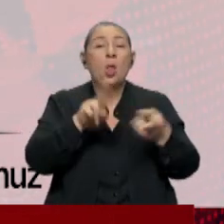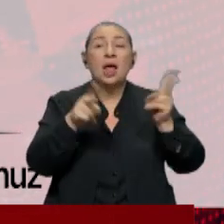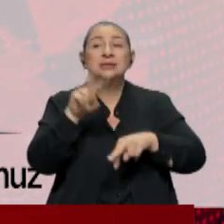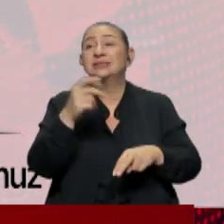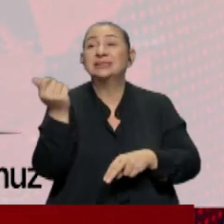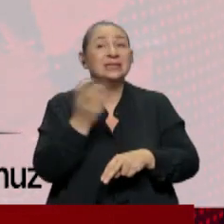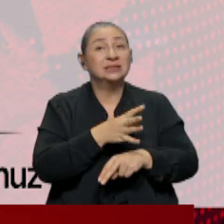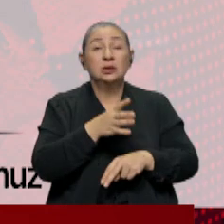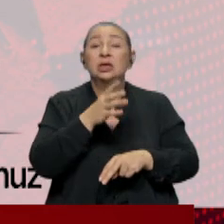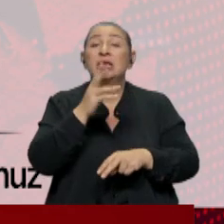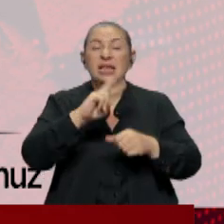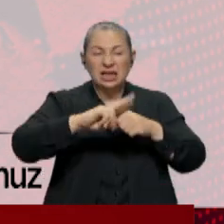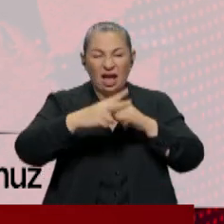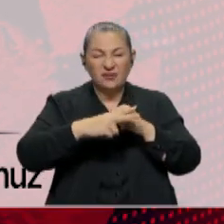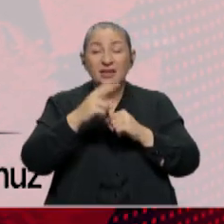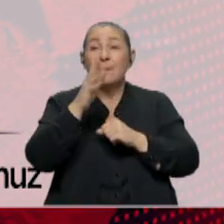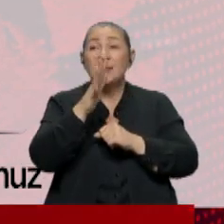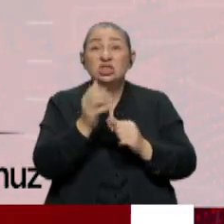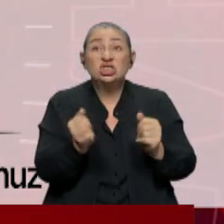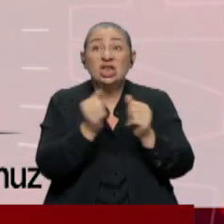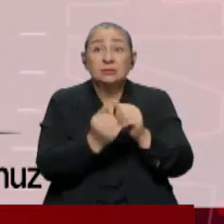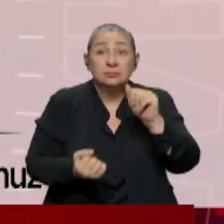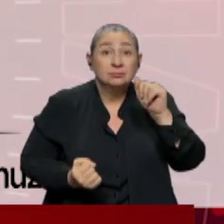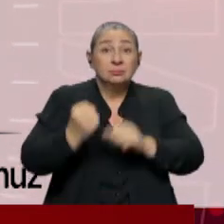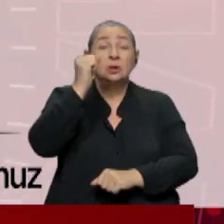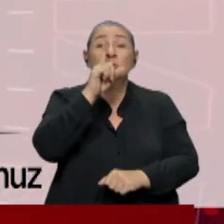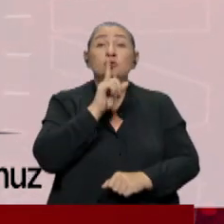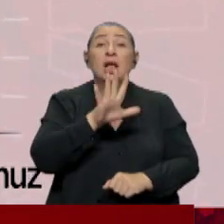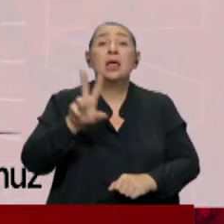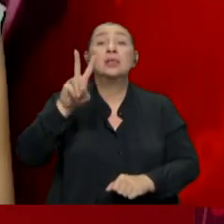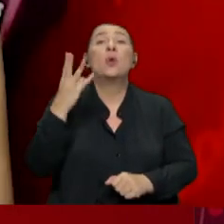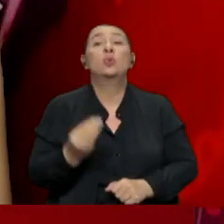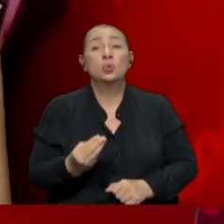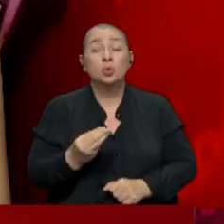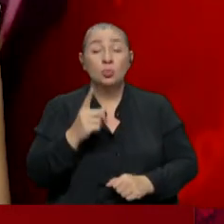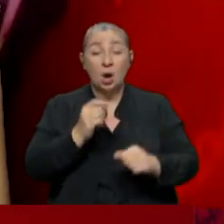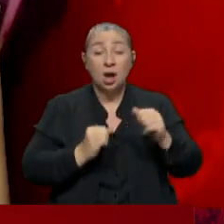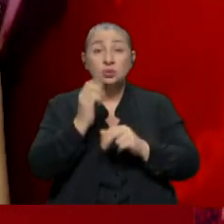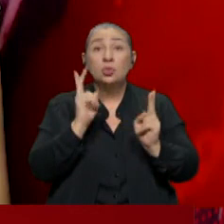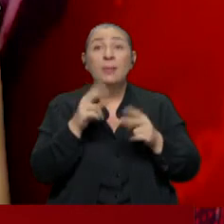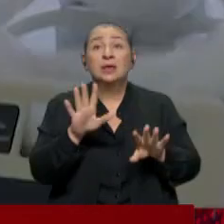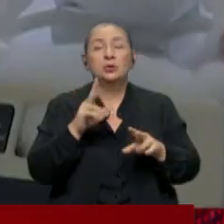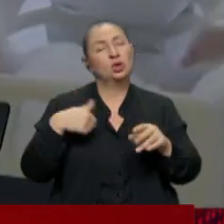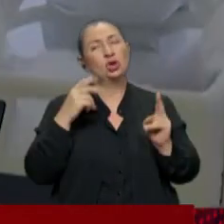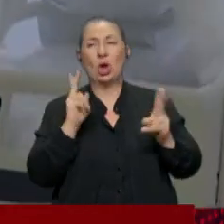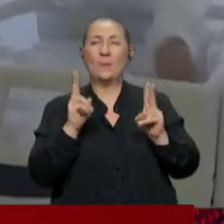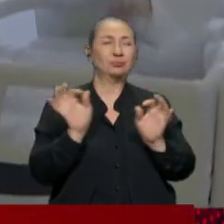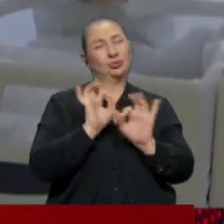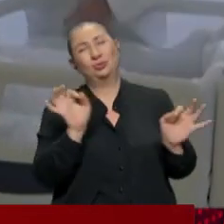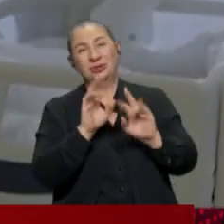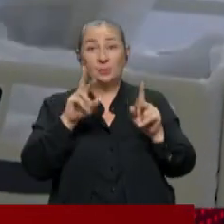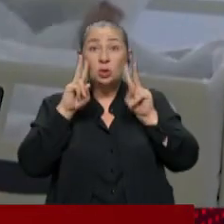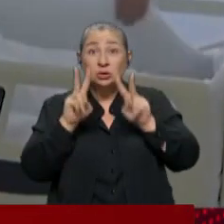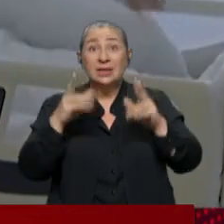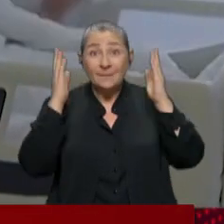kaybedenlerin sayısı ise 2 haftada 5 kat artarak 157'ye ulaştı. Bu artış normal değil. Sanki normalmiş gibi